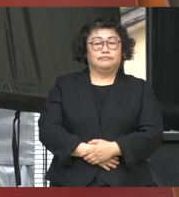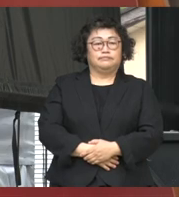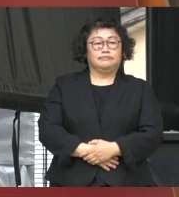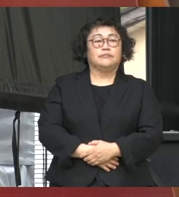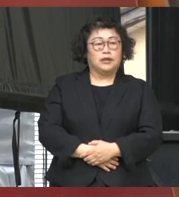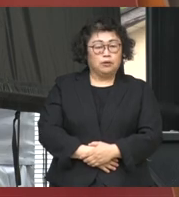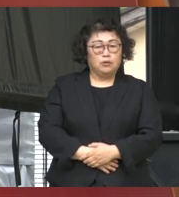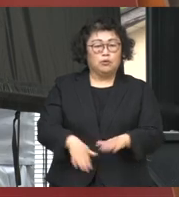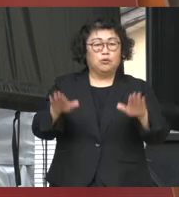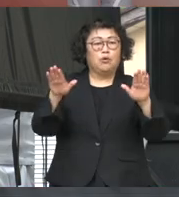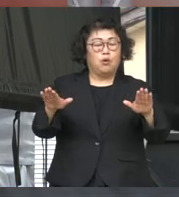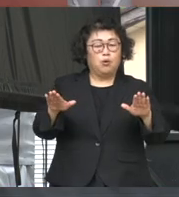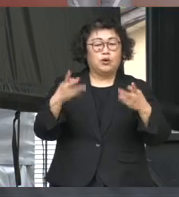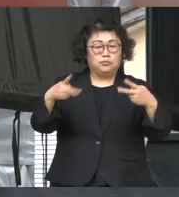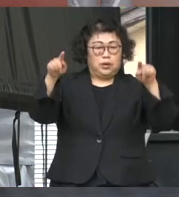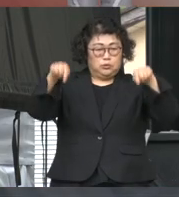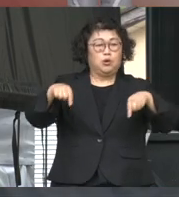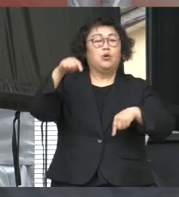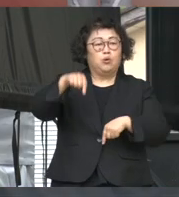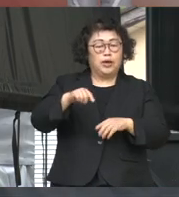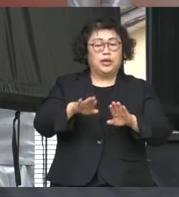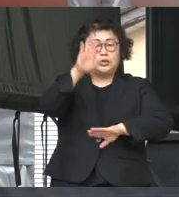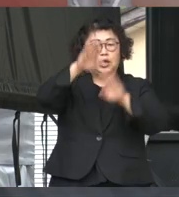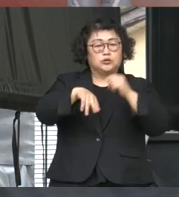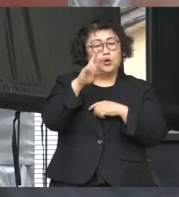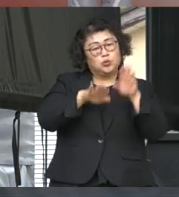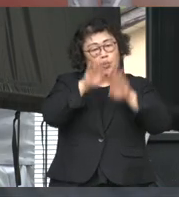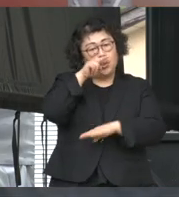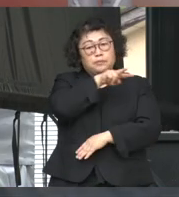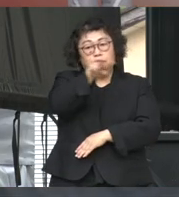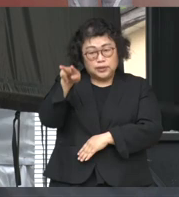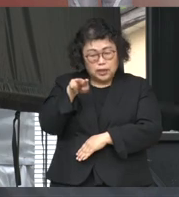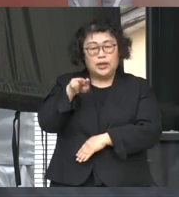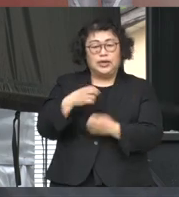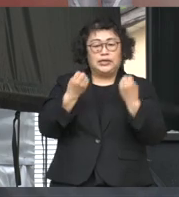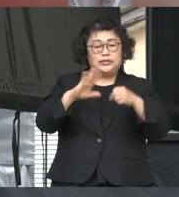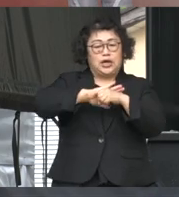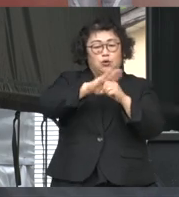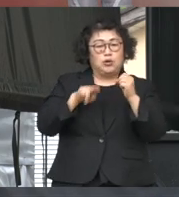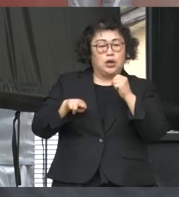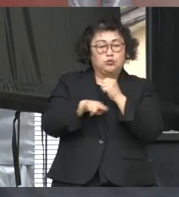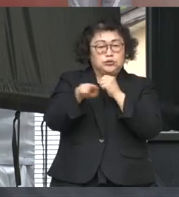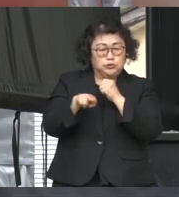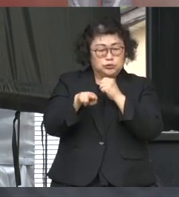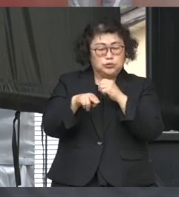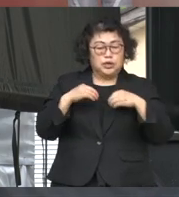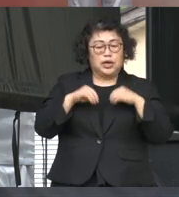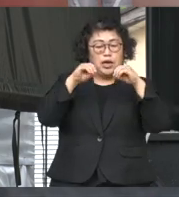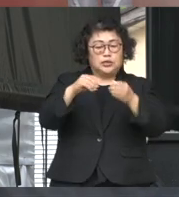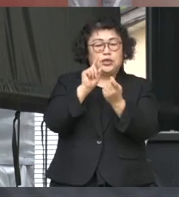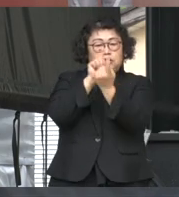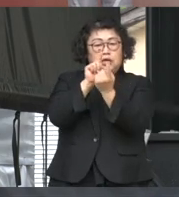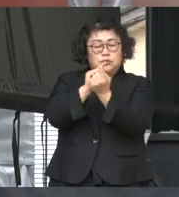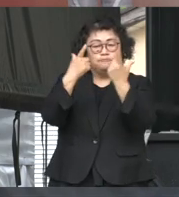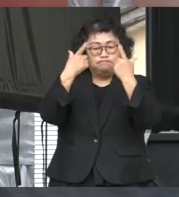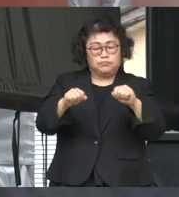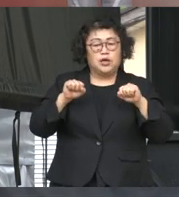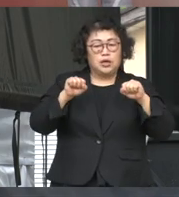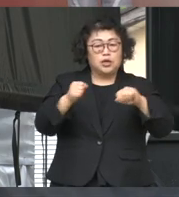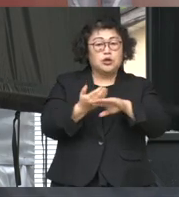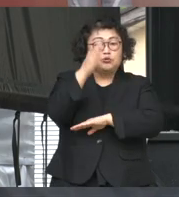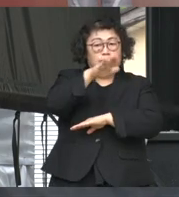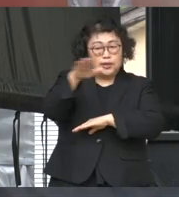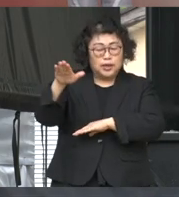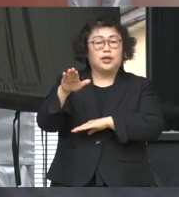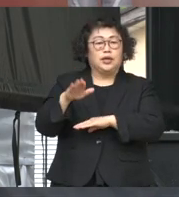なお、本イベントは現状の情勢を踏まえ、新型コロナウイルス感染症対策を徹底した上